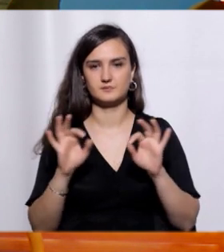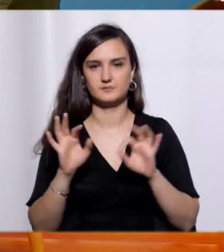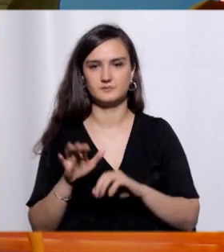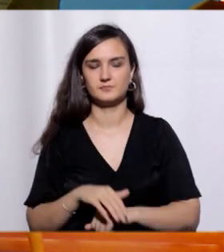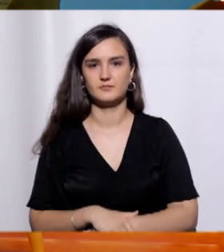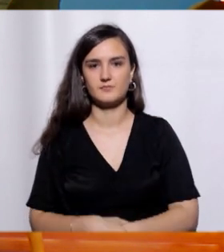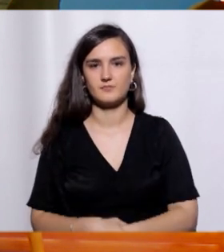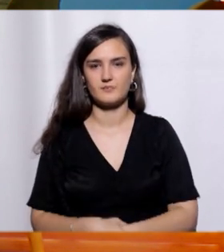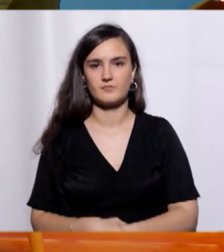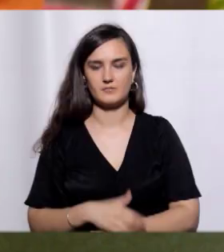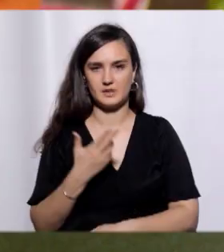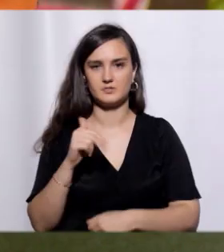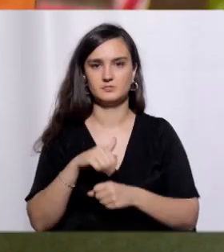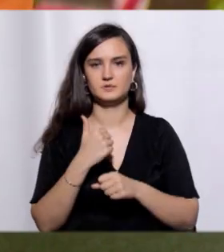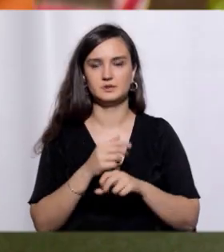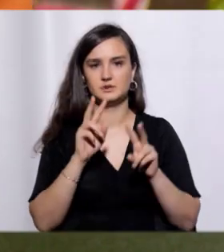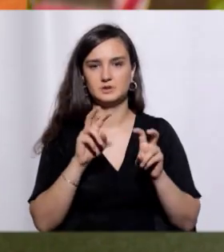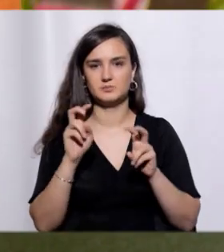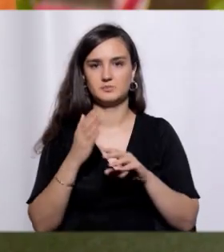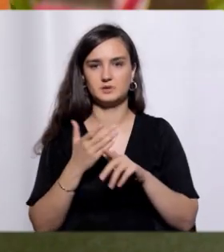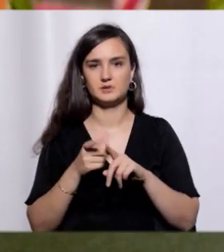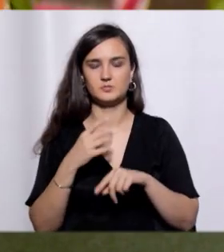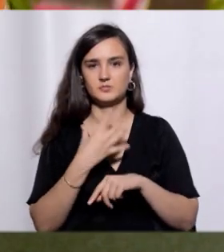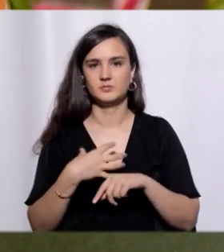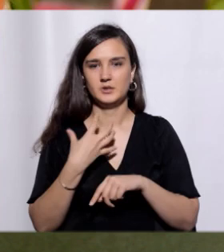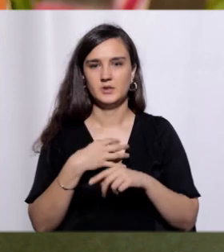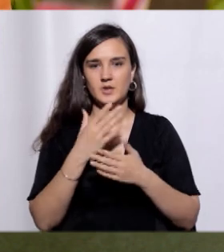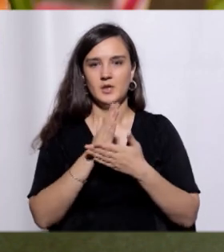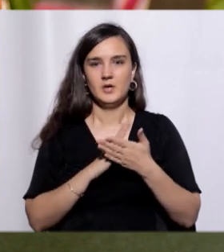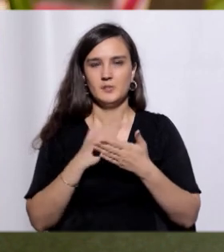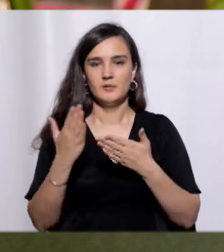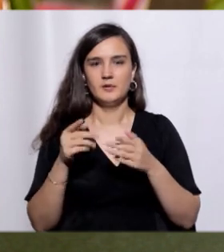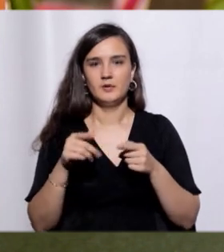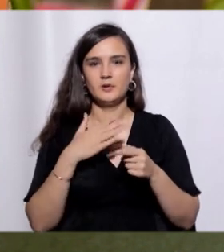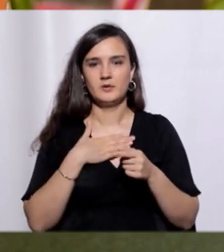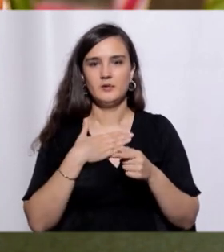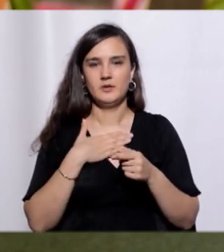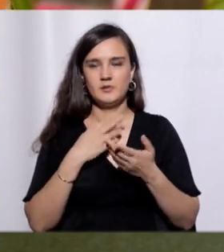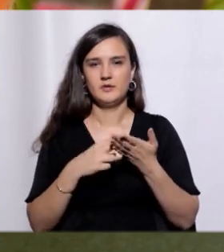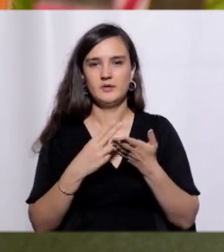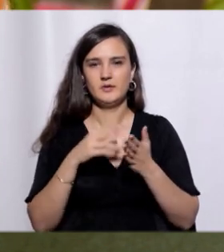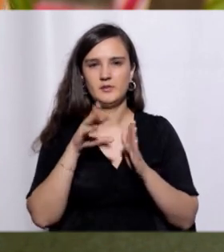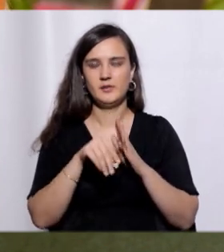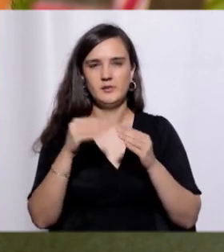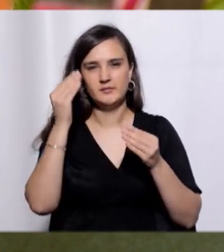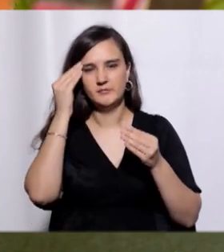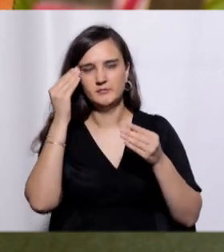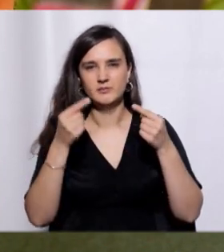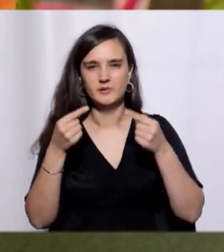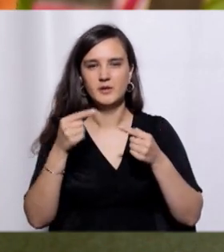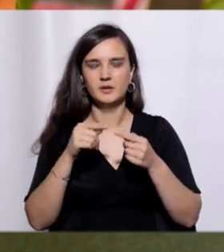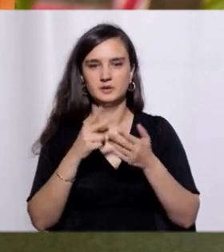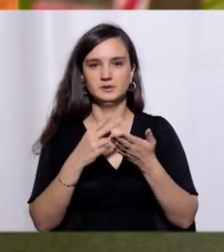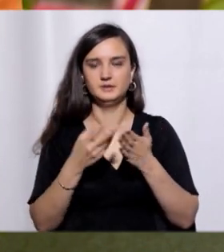მთავარ თემებზე. Of course, main themes are one of the most important parts of our book during discussion. The